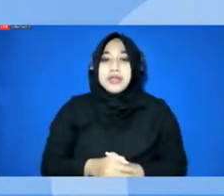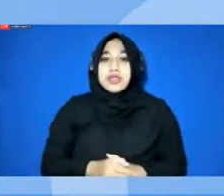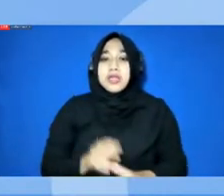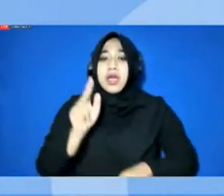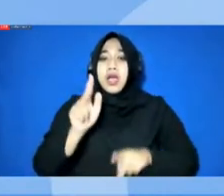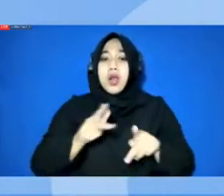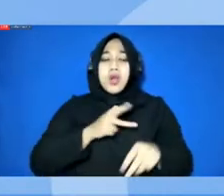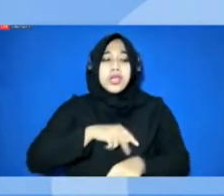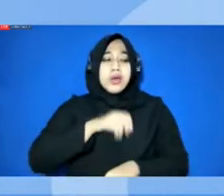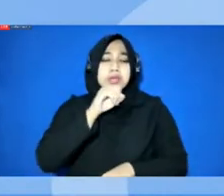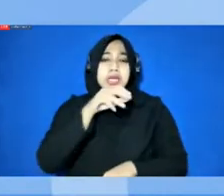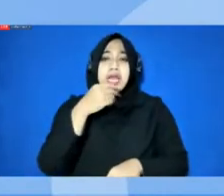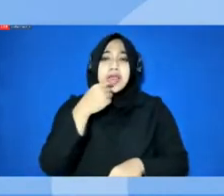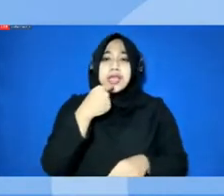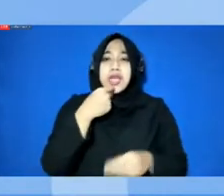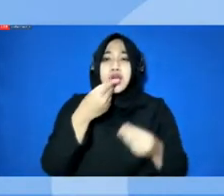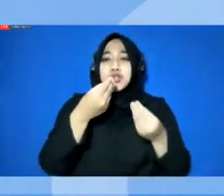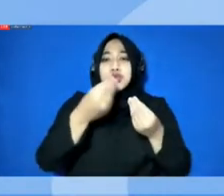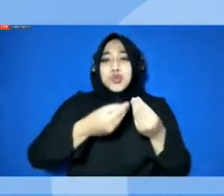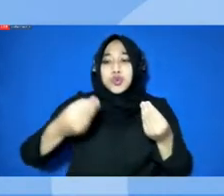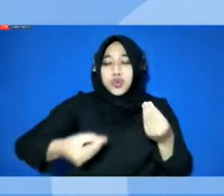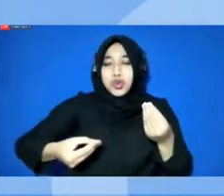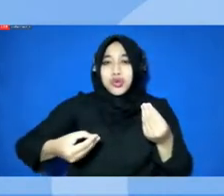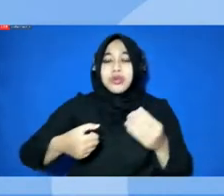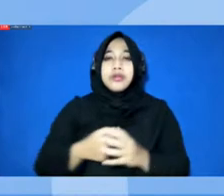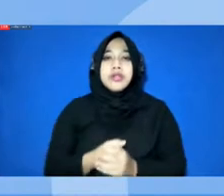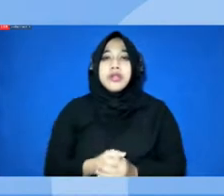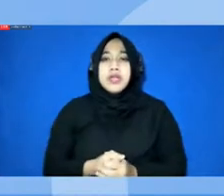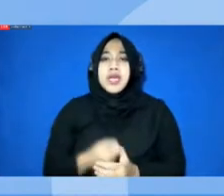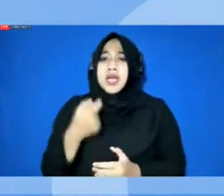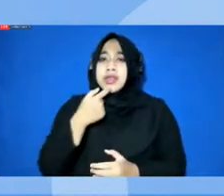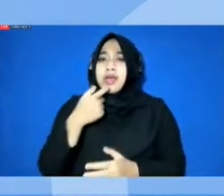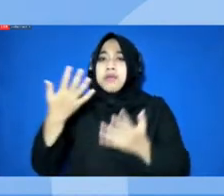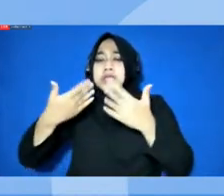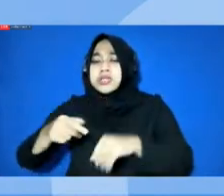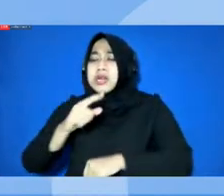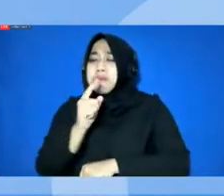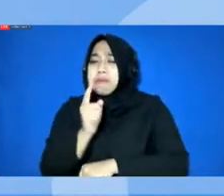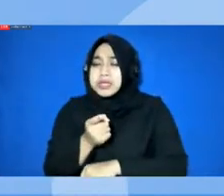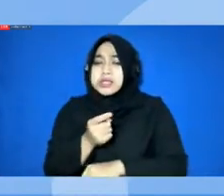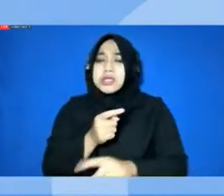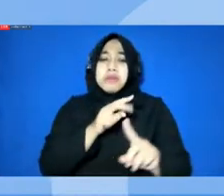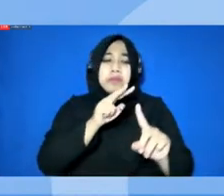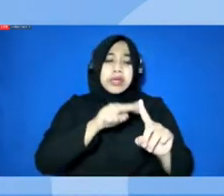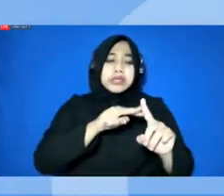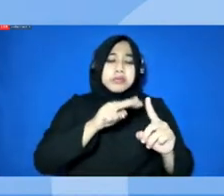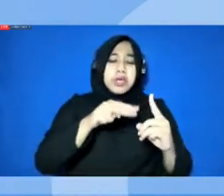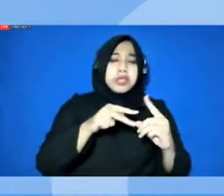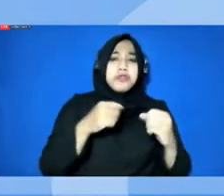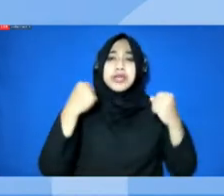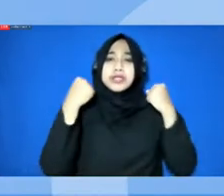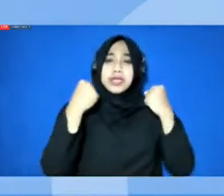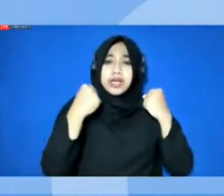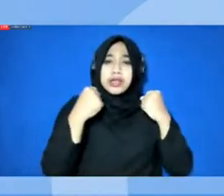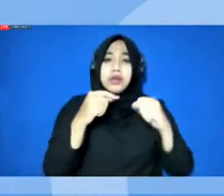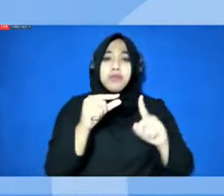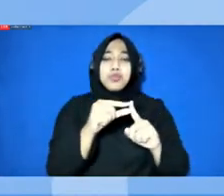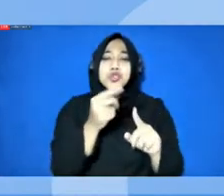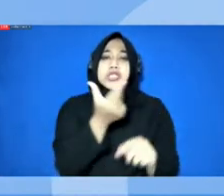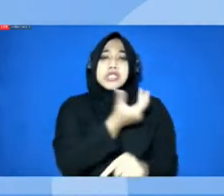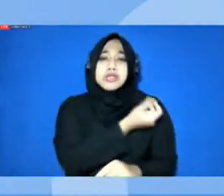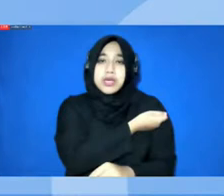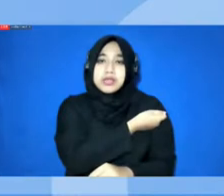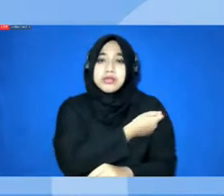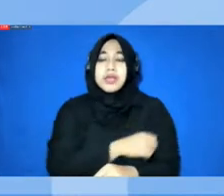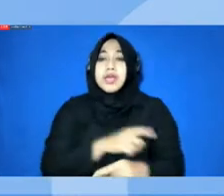bicara strukturisasi tentang penyelesaian, tentu dari sisi kesehatan itu ada Puskesmas.